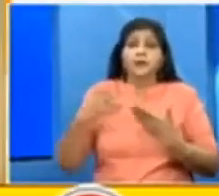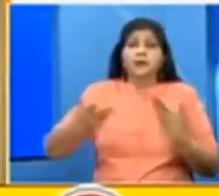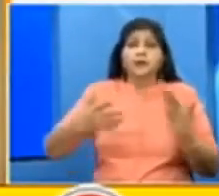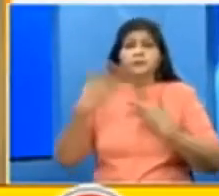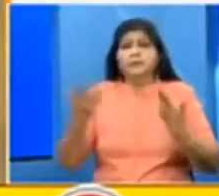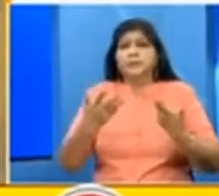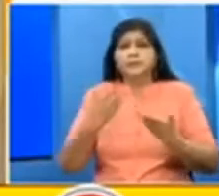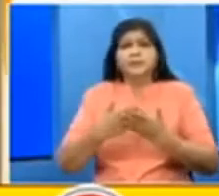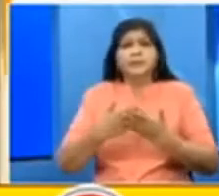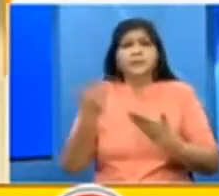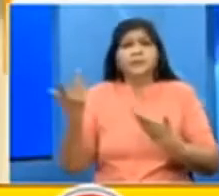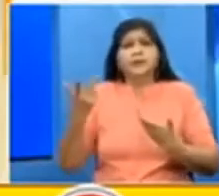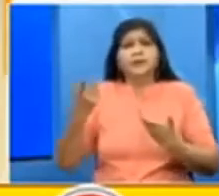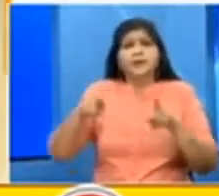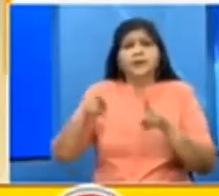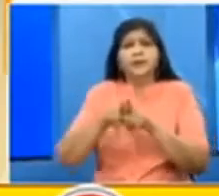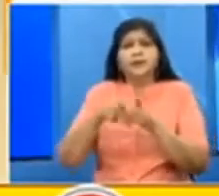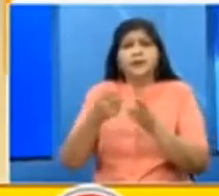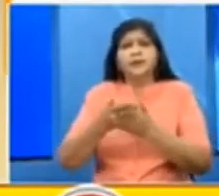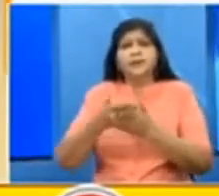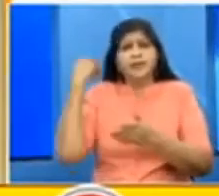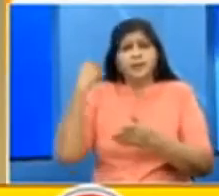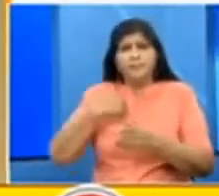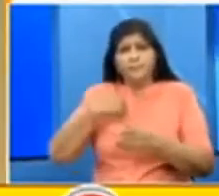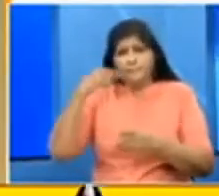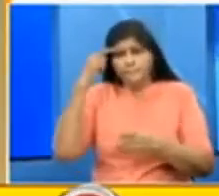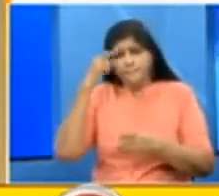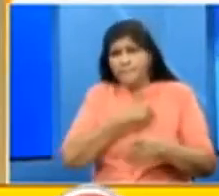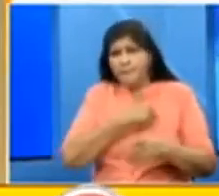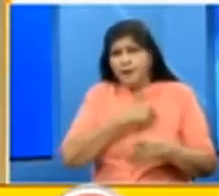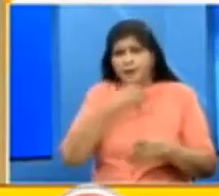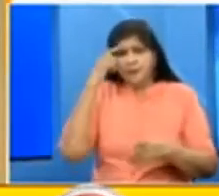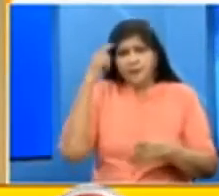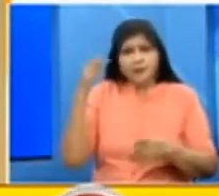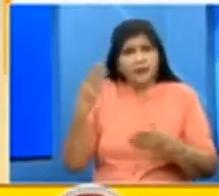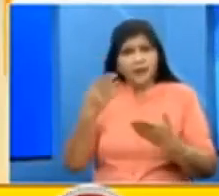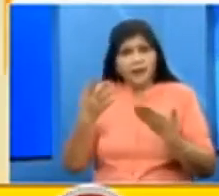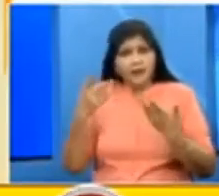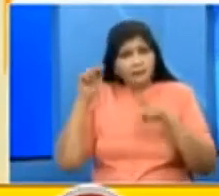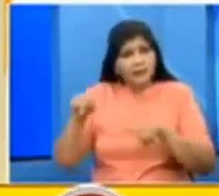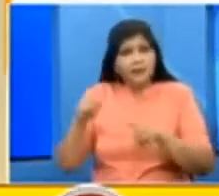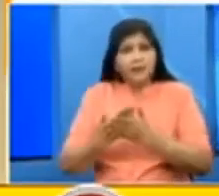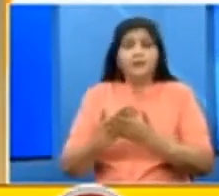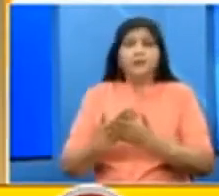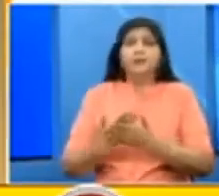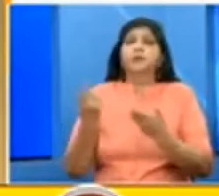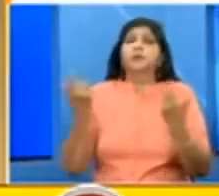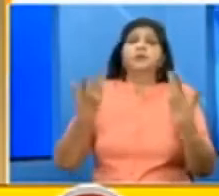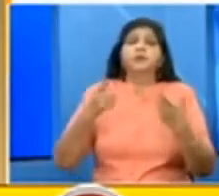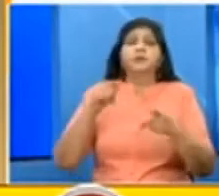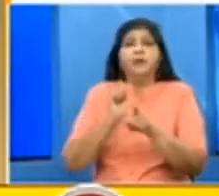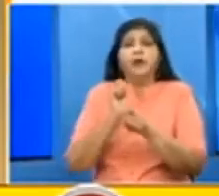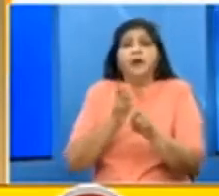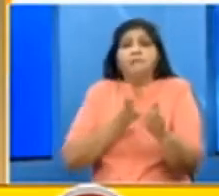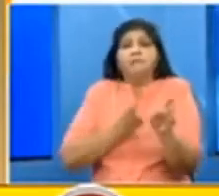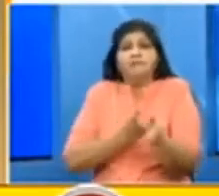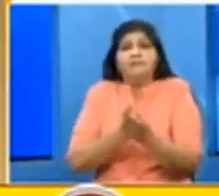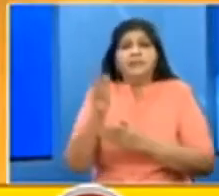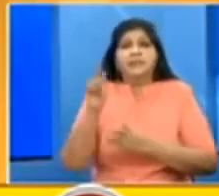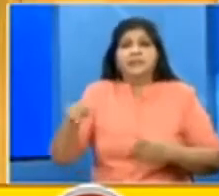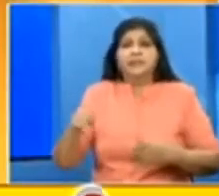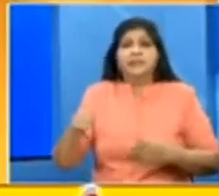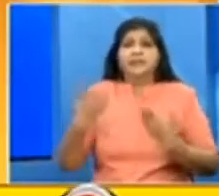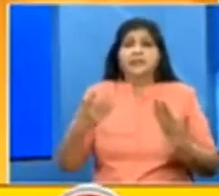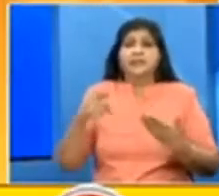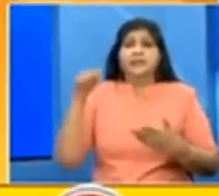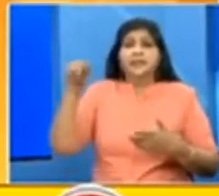अकारन सब काहू सौ, जो कर हित अनहित ताहू सौ। यानी